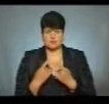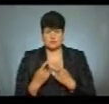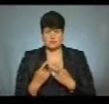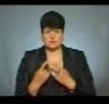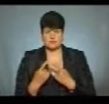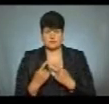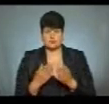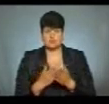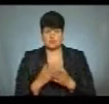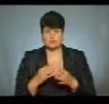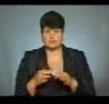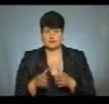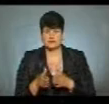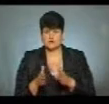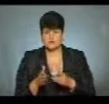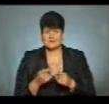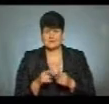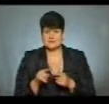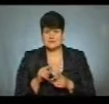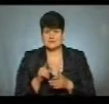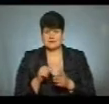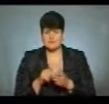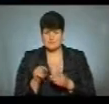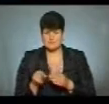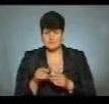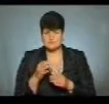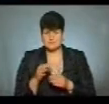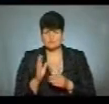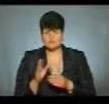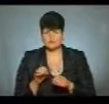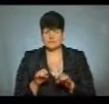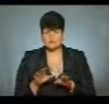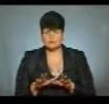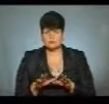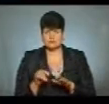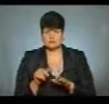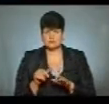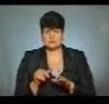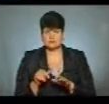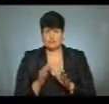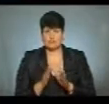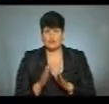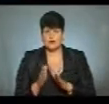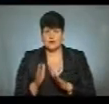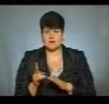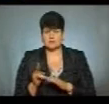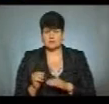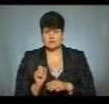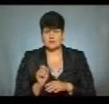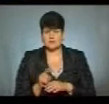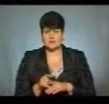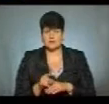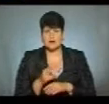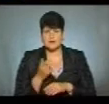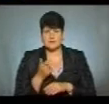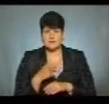службі автомобільних доріг після цього, то це питання сказали, що воно буде вирішено в поточному порядку з замовником. Пане